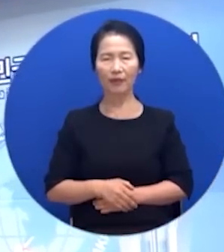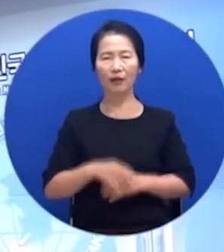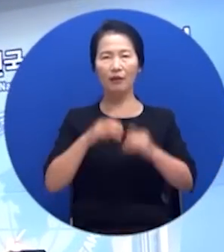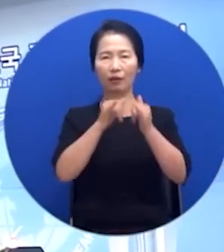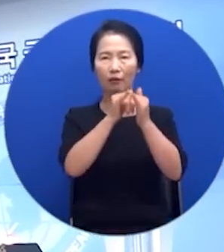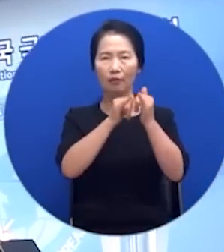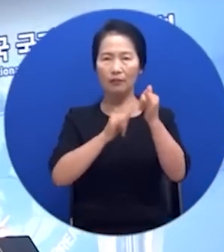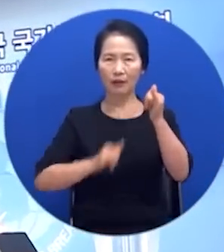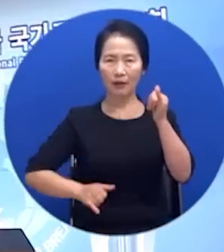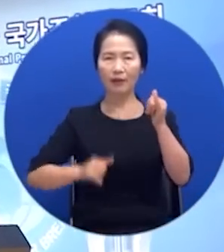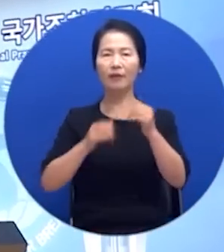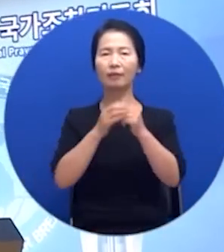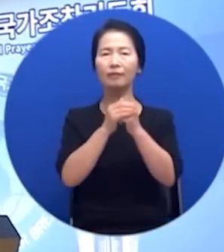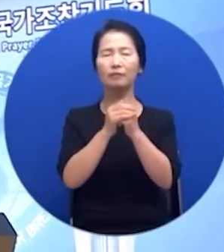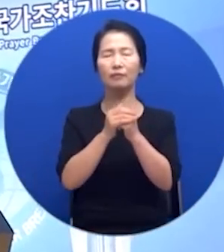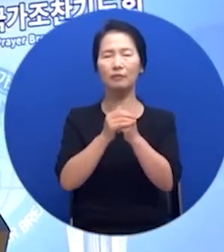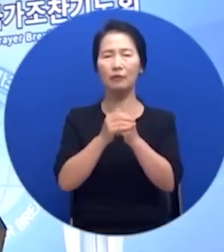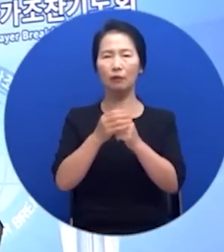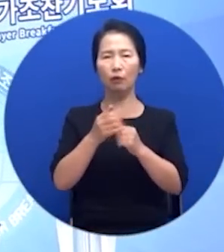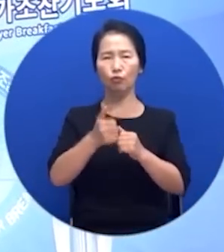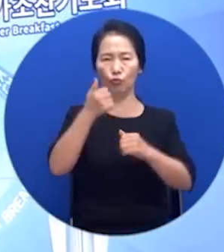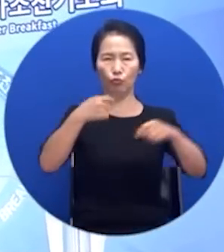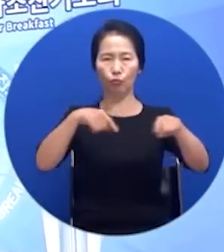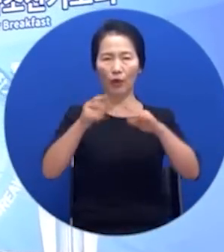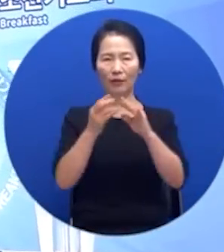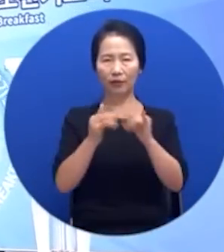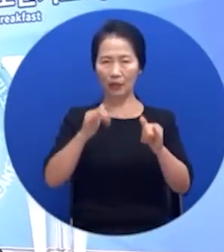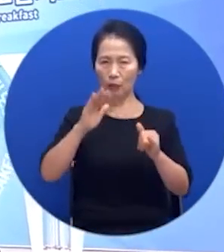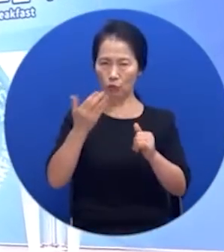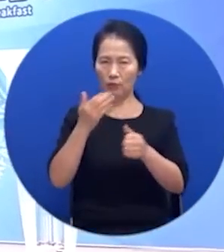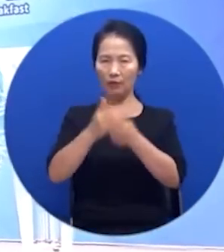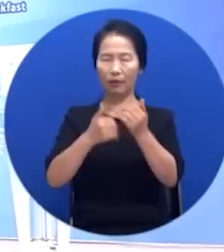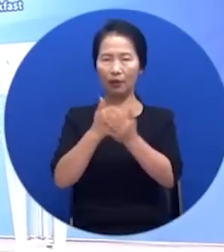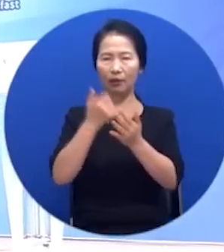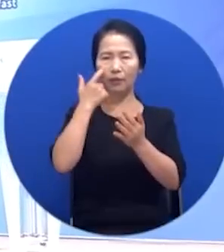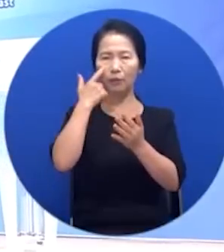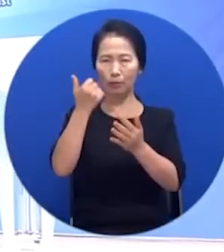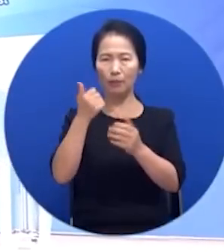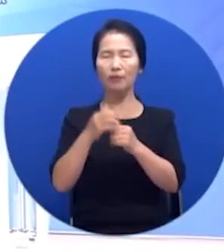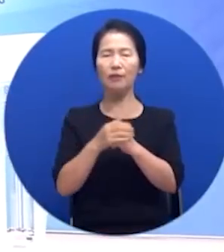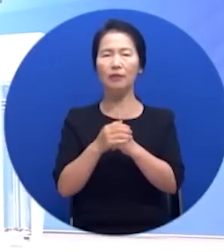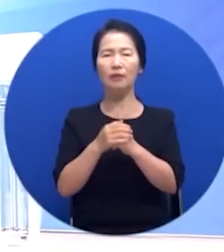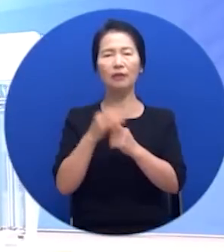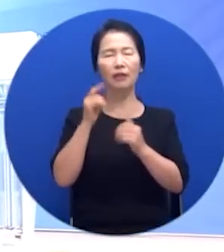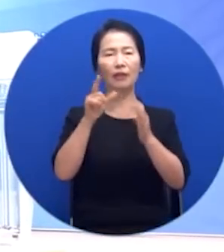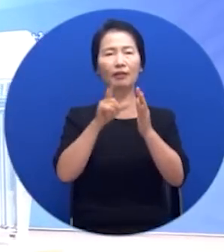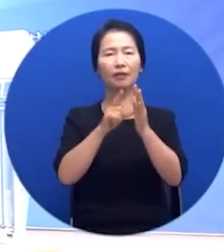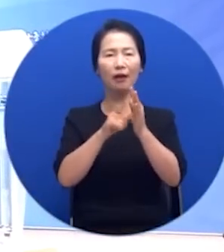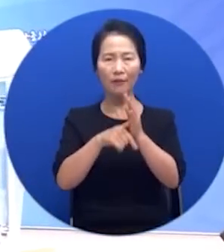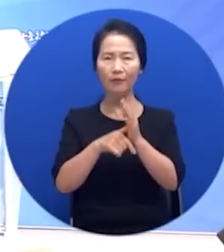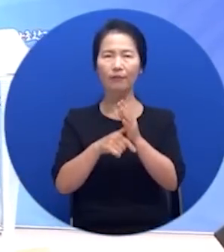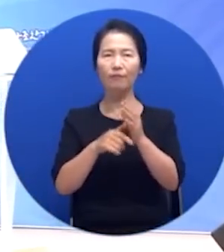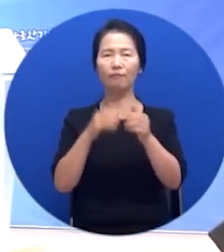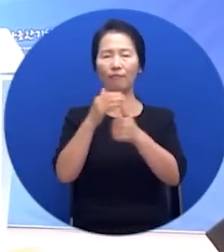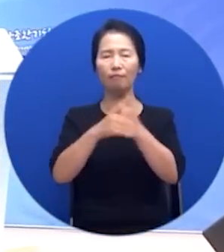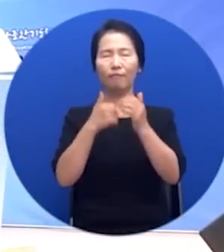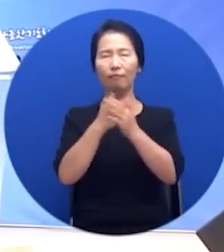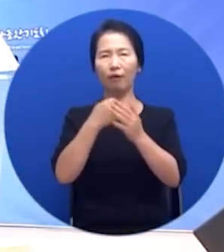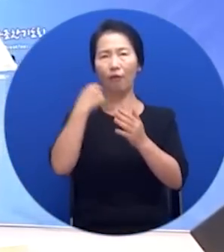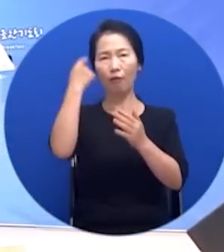역사의 주관자 되시는 하느님 아버지, 이 시간 하나님의 얼굴을 구하오니